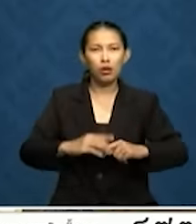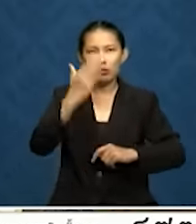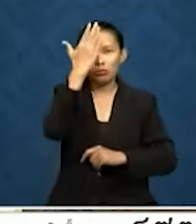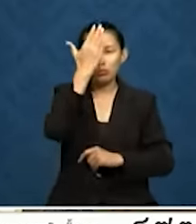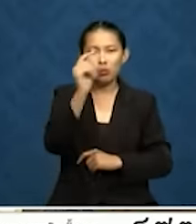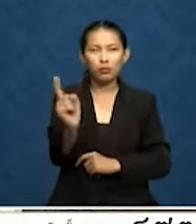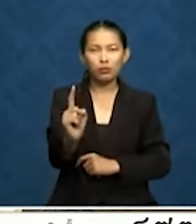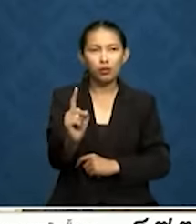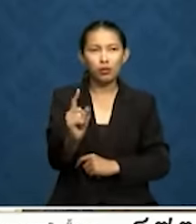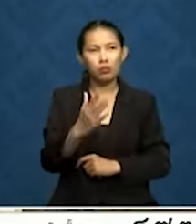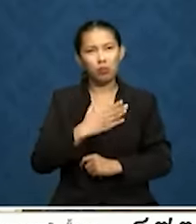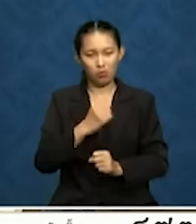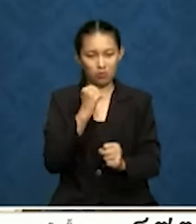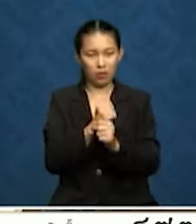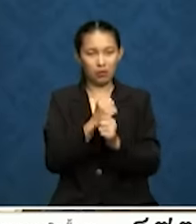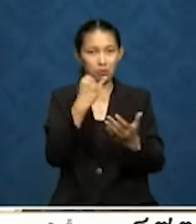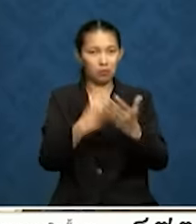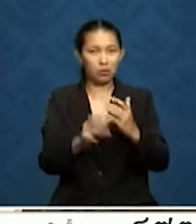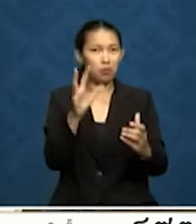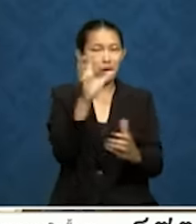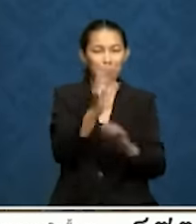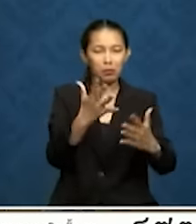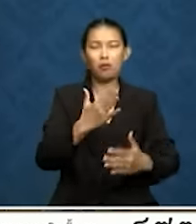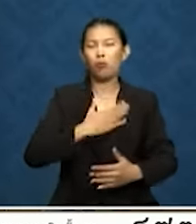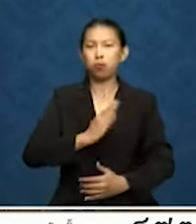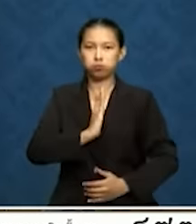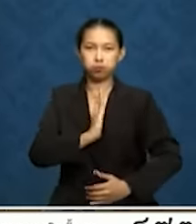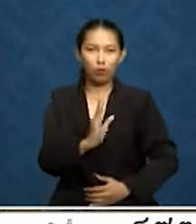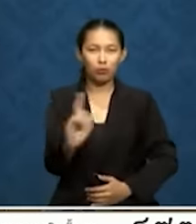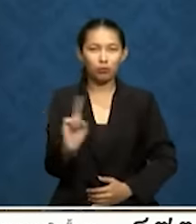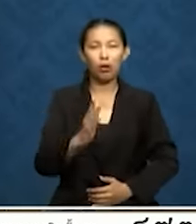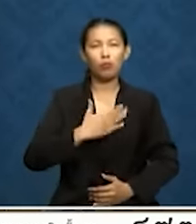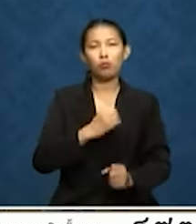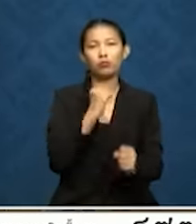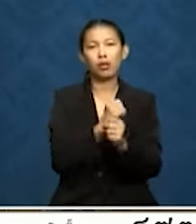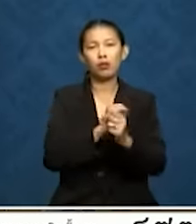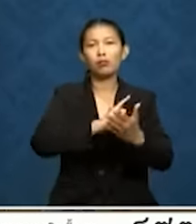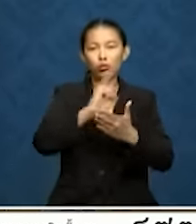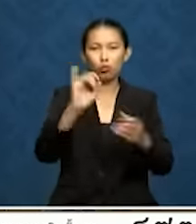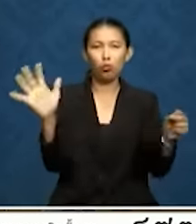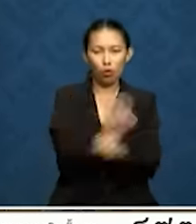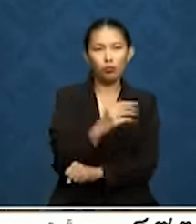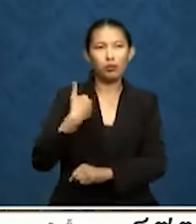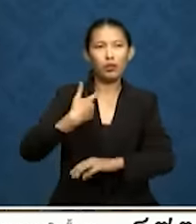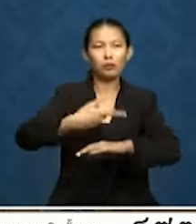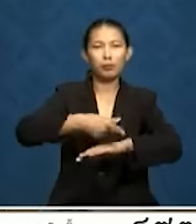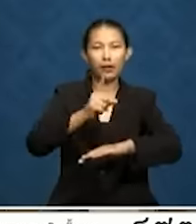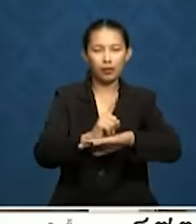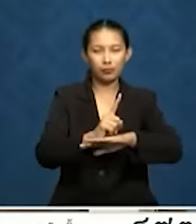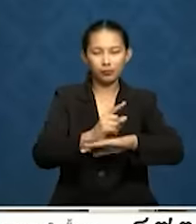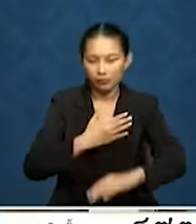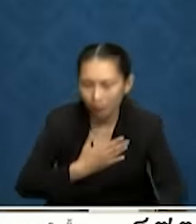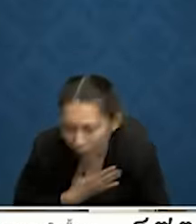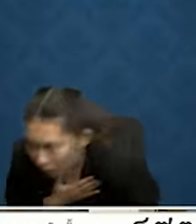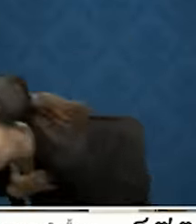เคยทำผิดข้อบังคับผมยังยืนยันว่ากับผมทำถูกต้องครับท่านประธาน